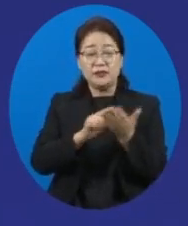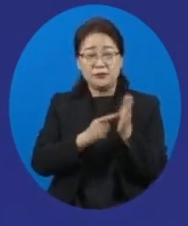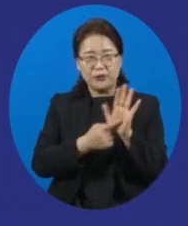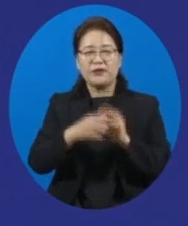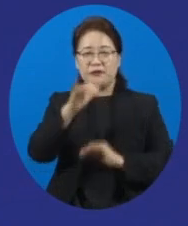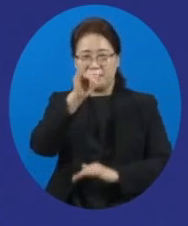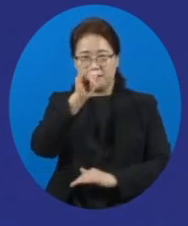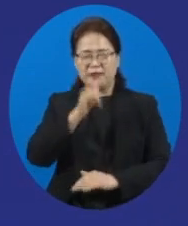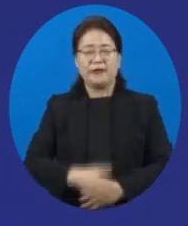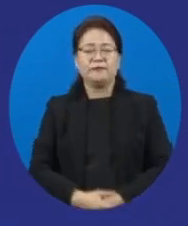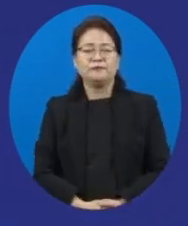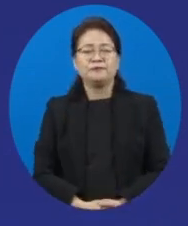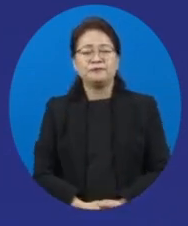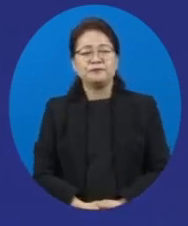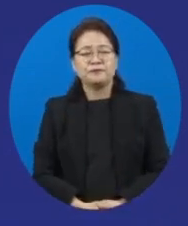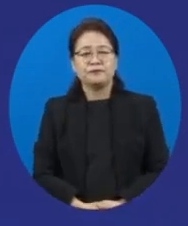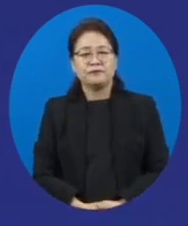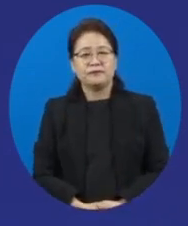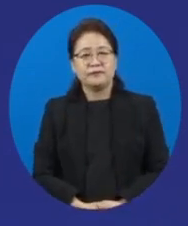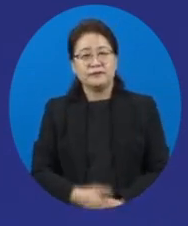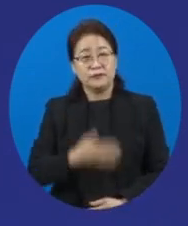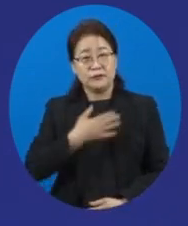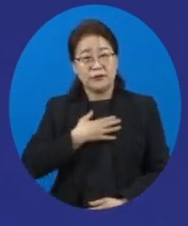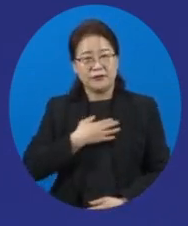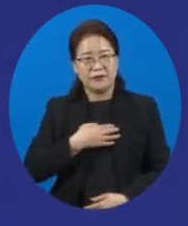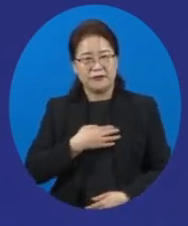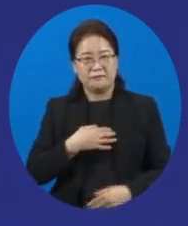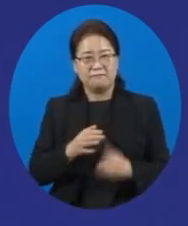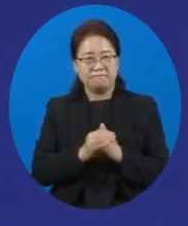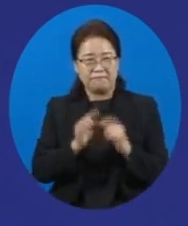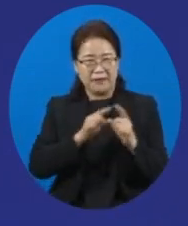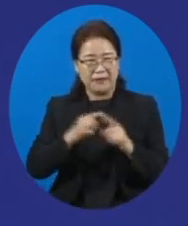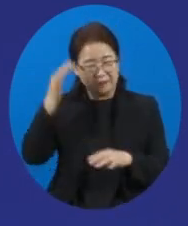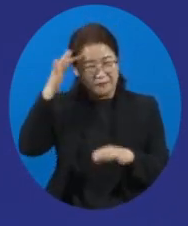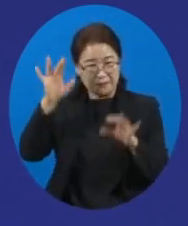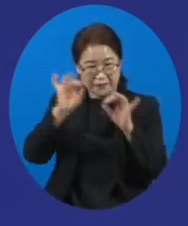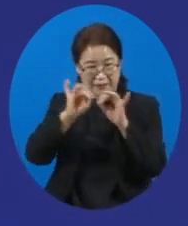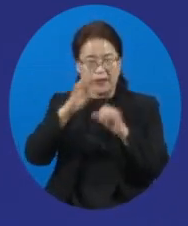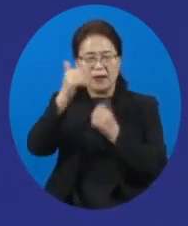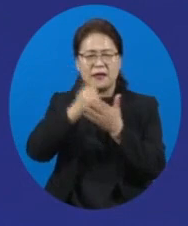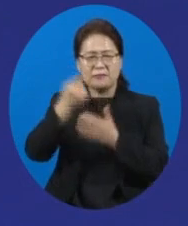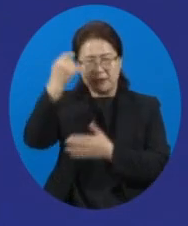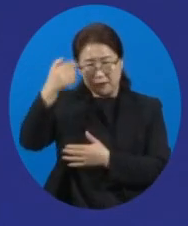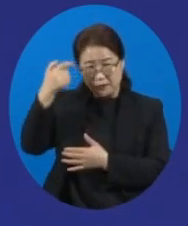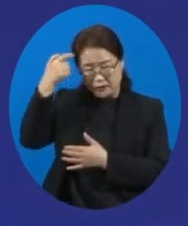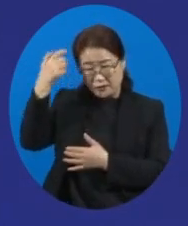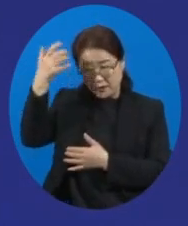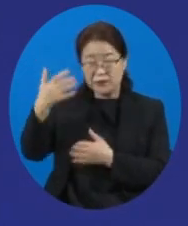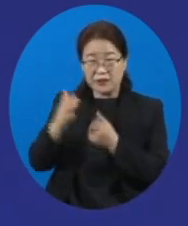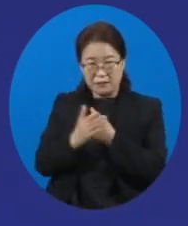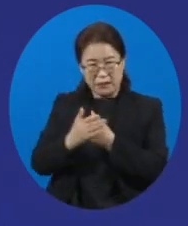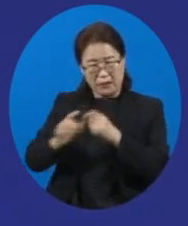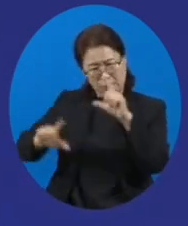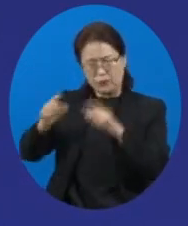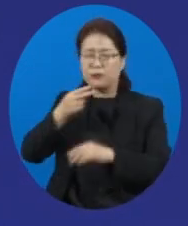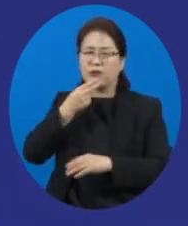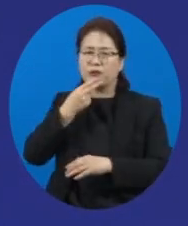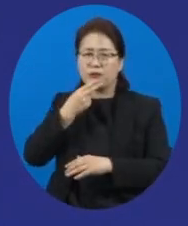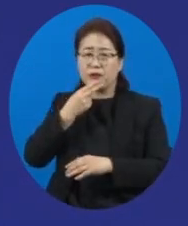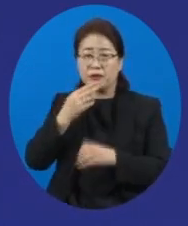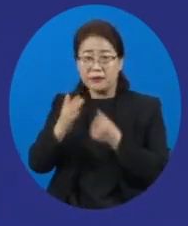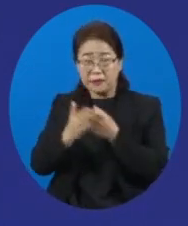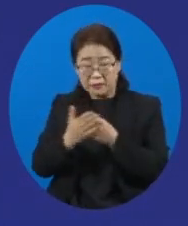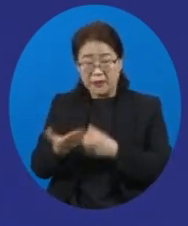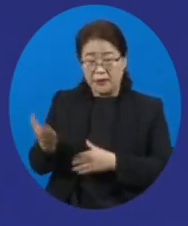말했어요. 저는 이 말에 동의합니다. 하나님은 영이십니다. 형상이 없어요.